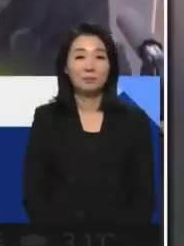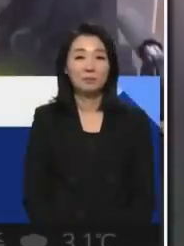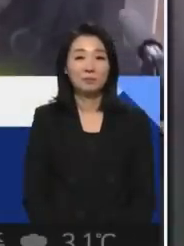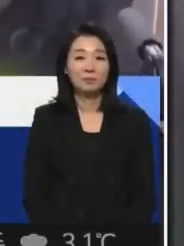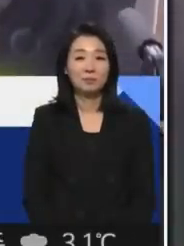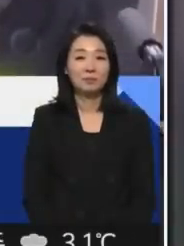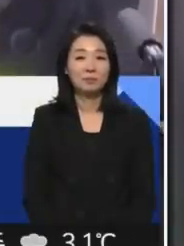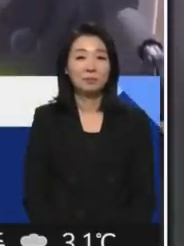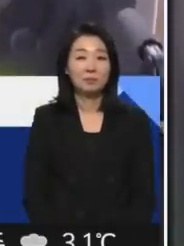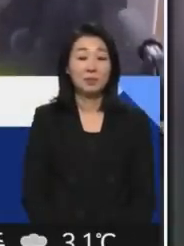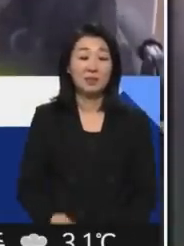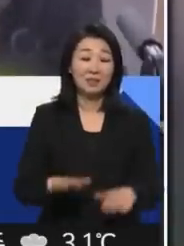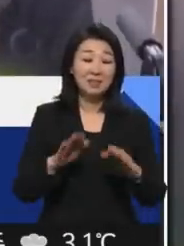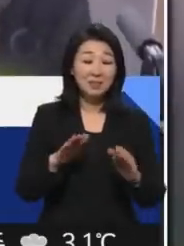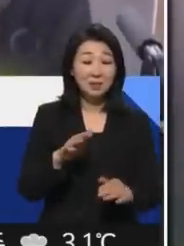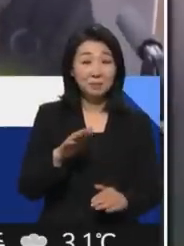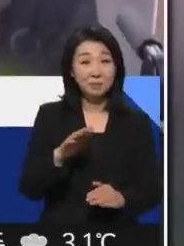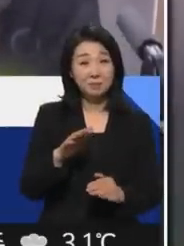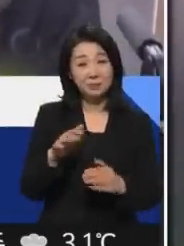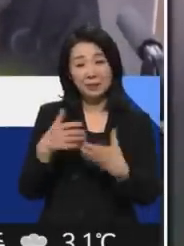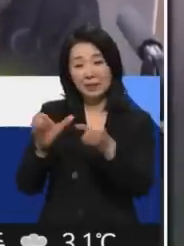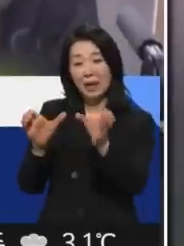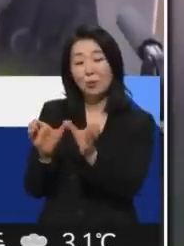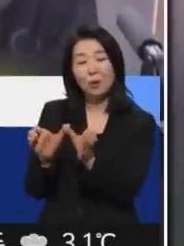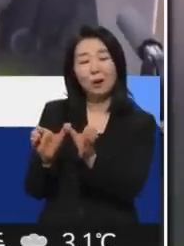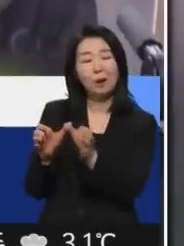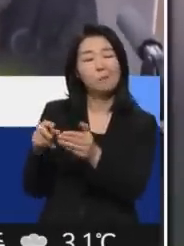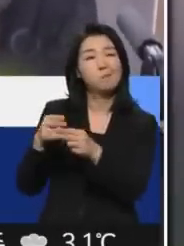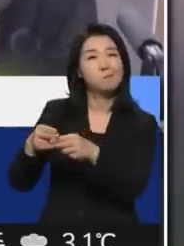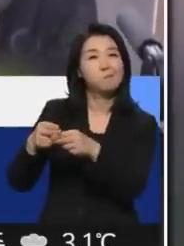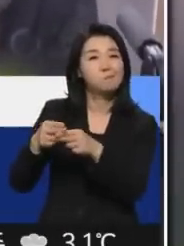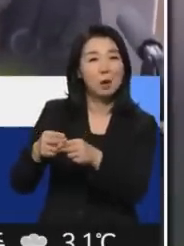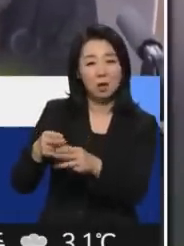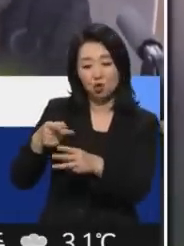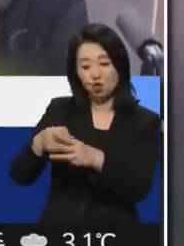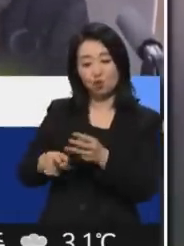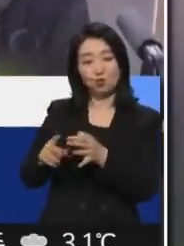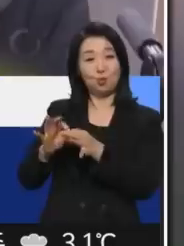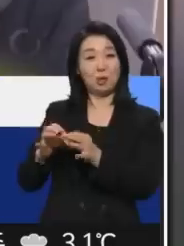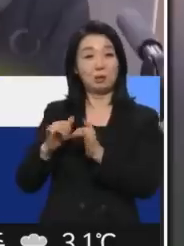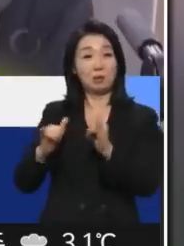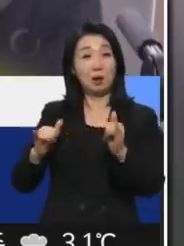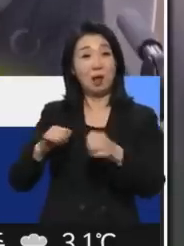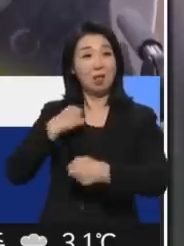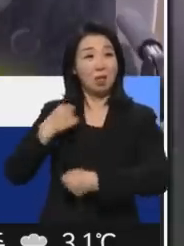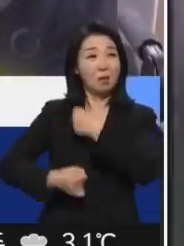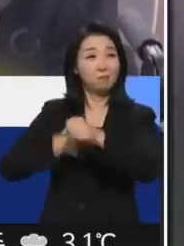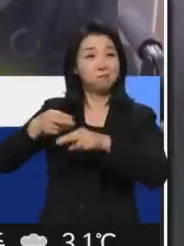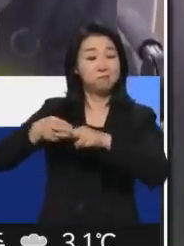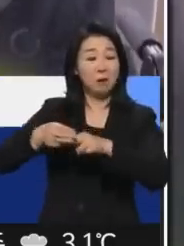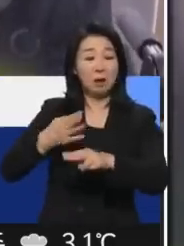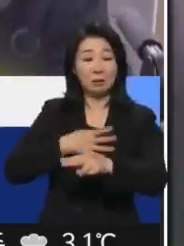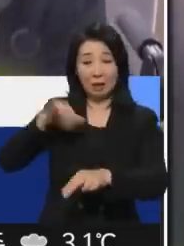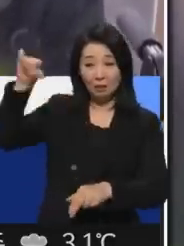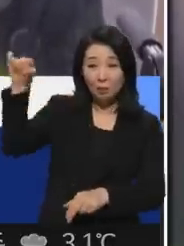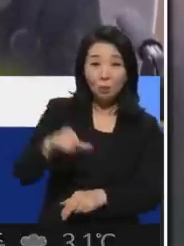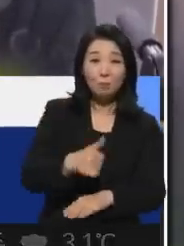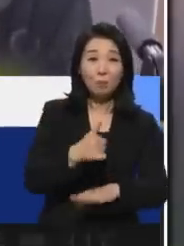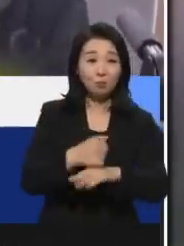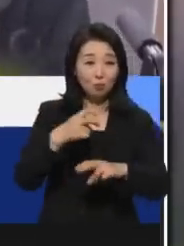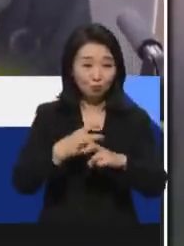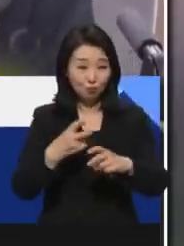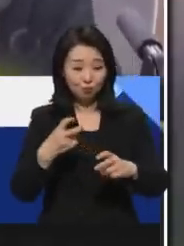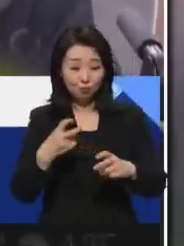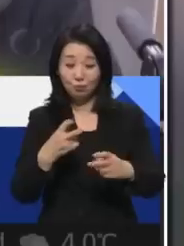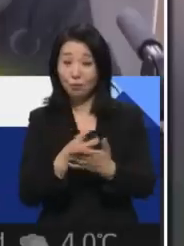비정상적으로 지금 당권을 장악하고 있는 그 윤핵관, 소윤핵관 세력들이 자기 마음대로 그렇게 저를 떨어뜨리기 위해서 룰을 바꾼다?